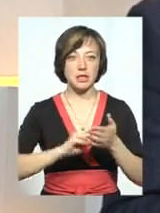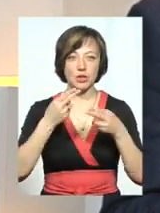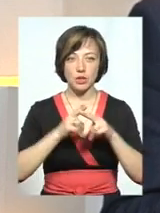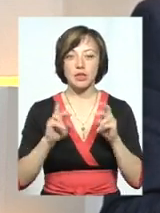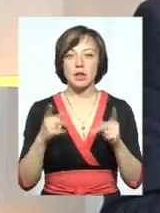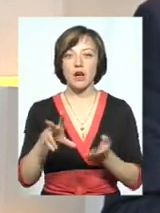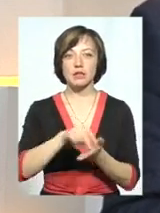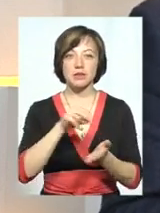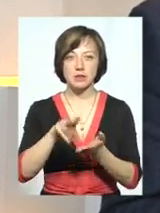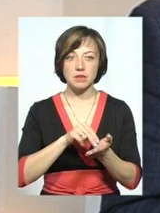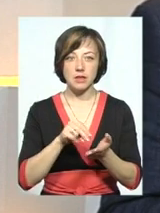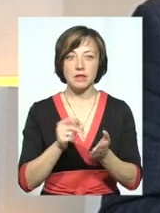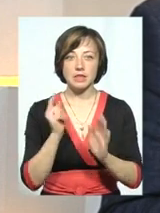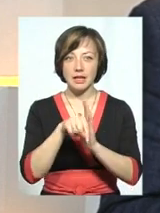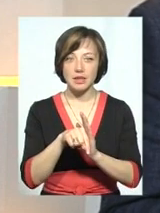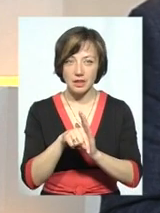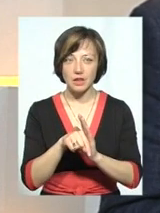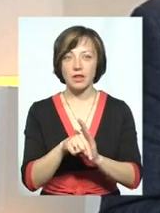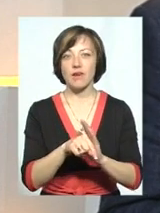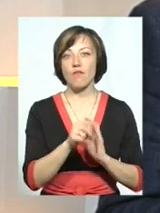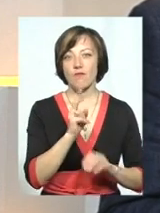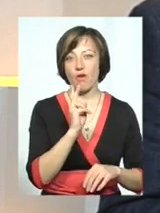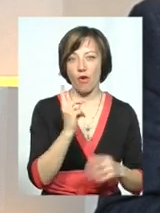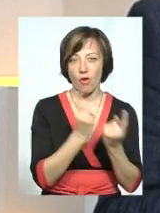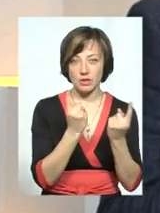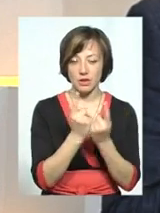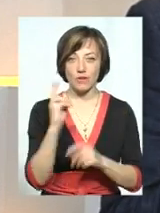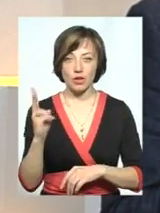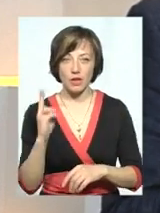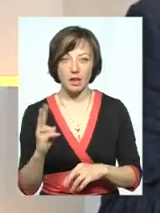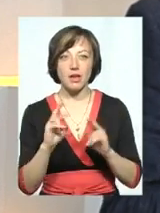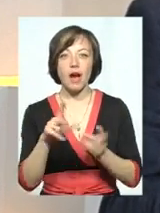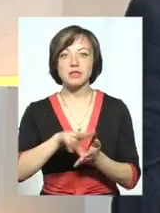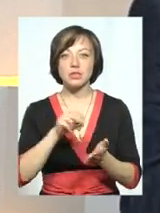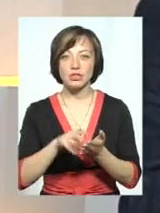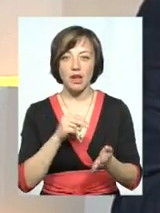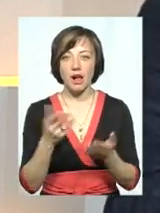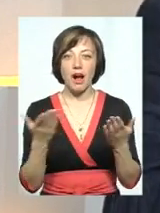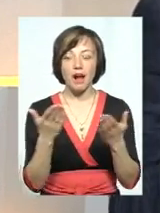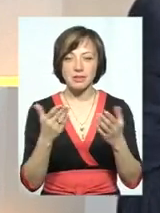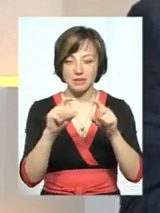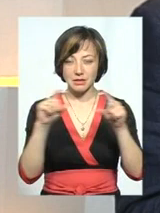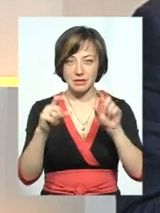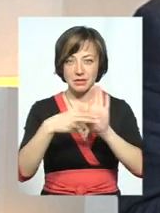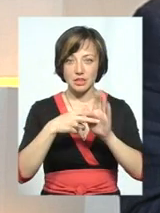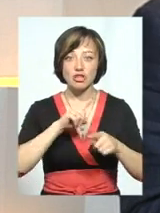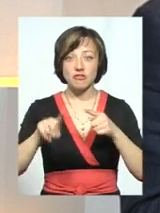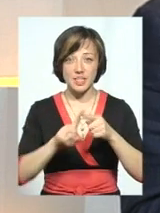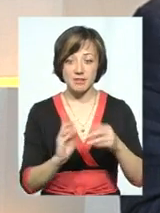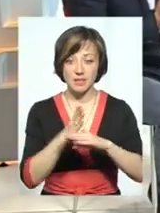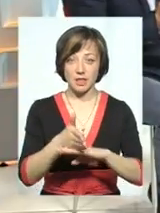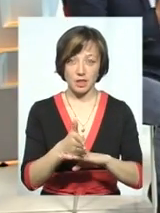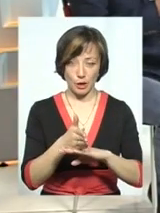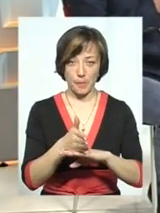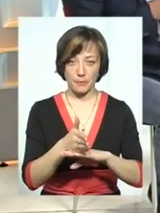же нам скачати VPN і зайти в однокласники і ВКонтакті, як зайти. Друге, як скачати якийсь браузер для того, щоб швидше зайти в